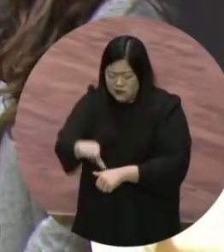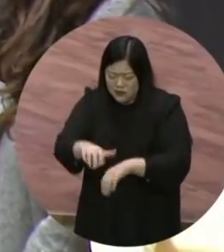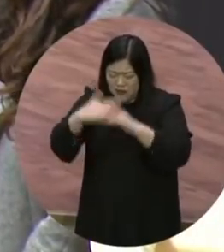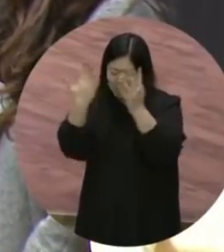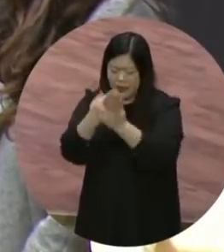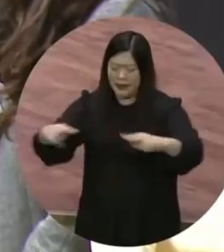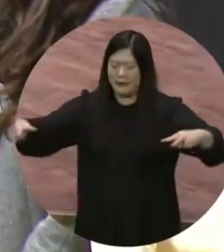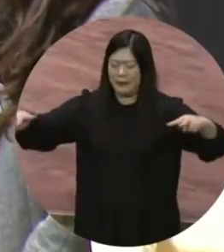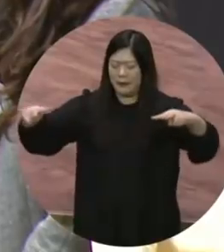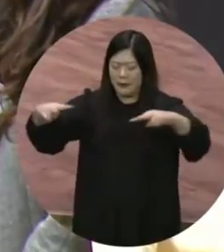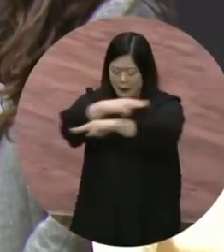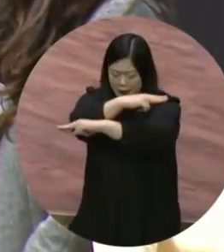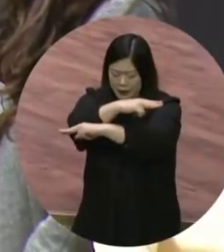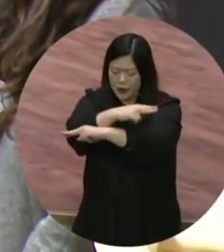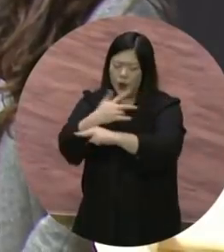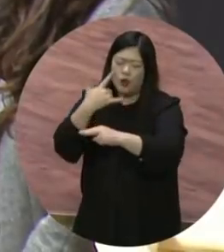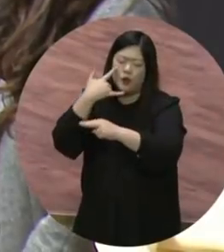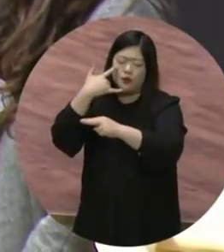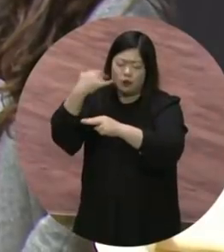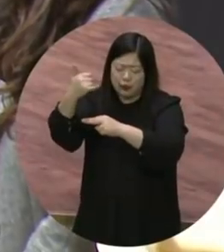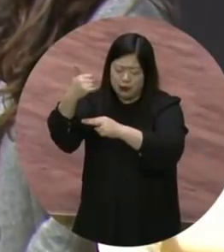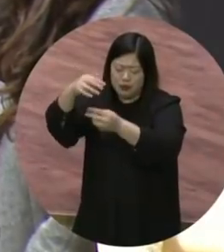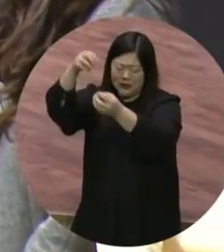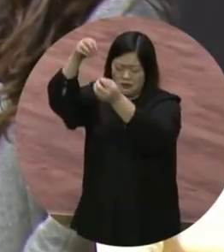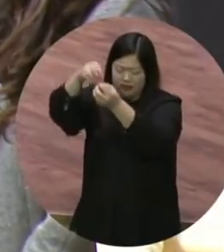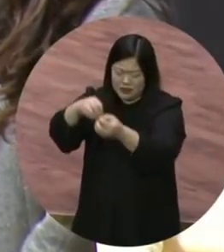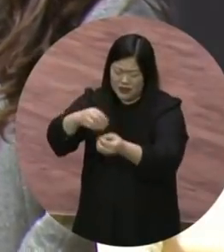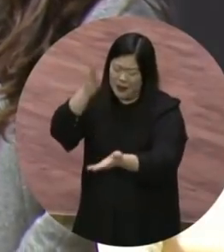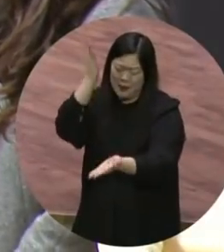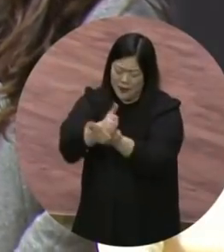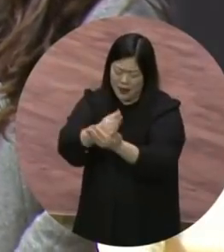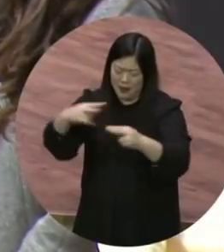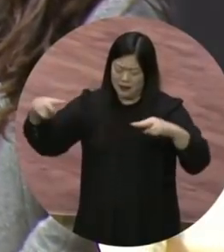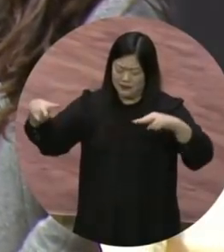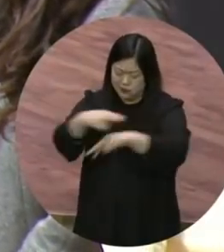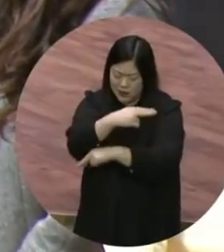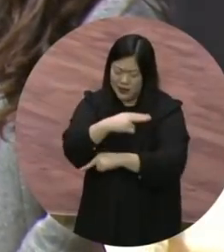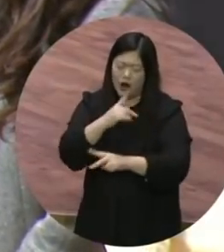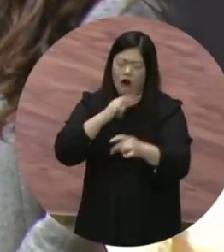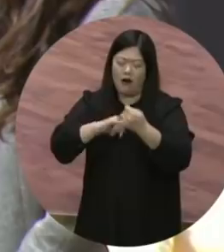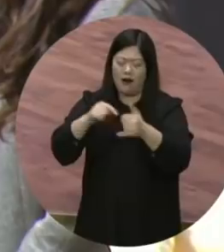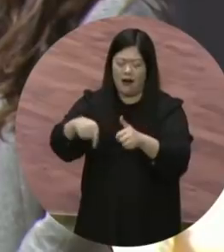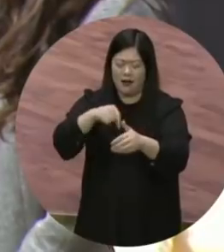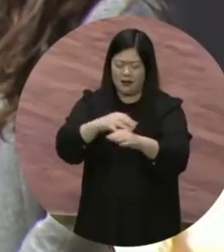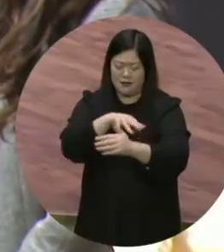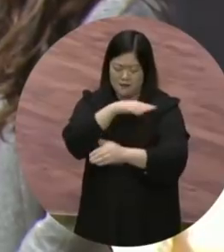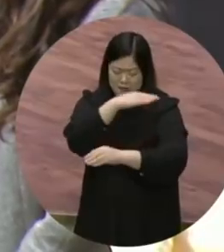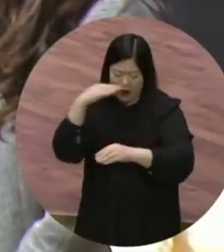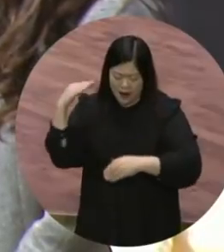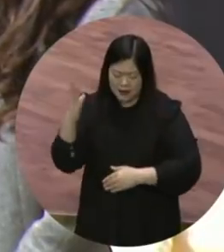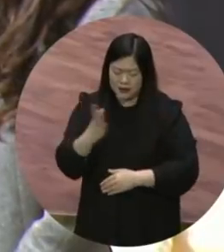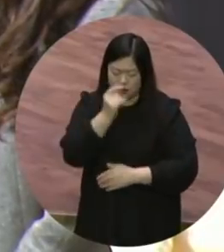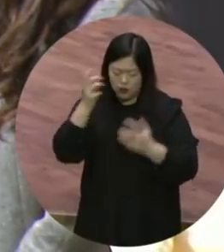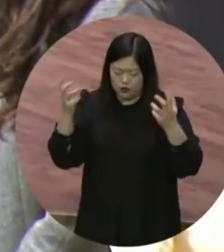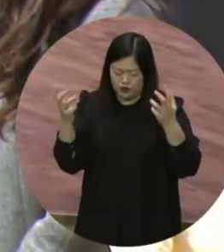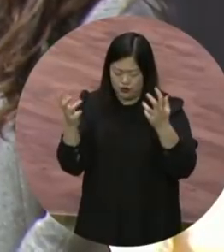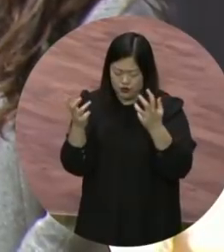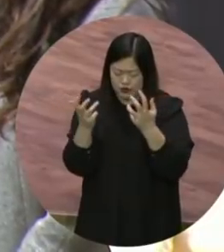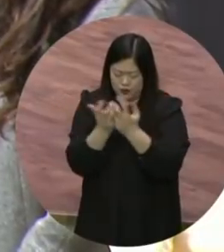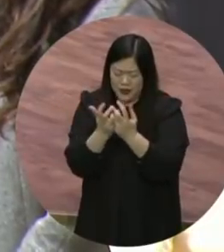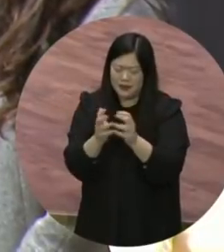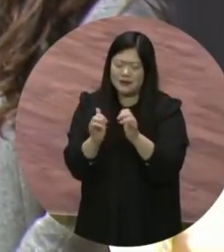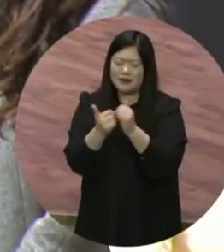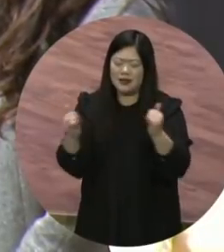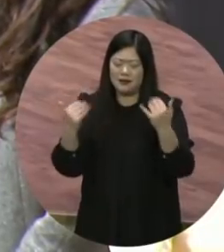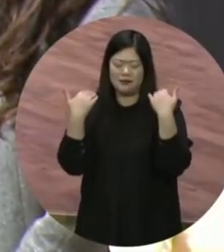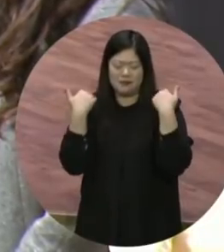주시옵시고 부모로부터 흐르던 모든 잘못된 것 다 치유시켜 주시옵시고 성령의 사람으로 하나님 옆에 쓰임 받을